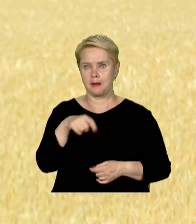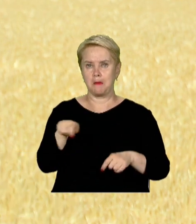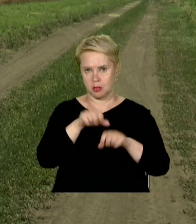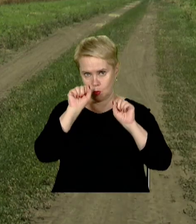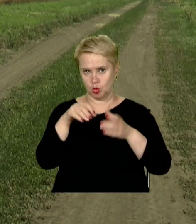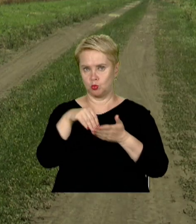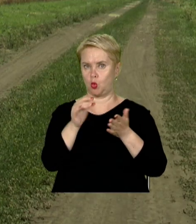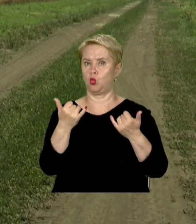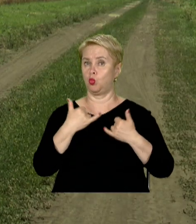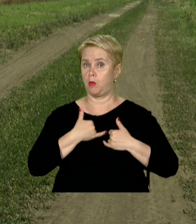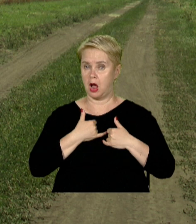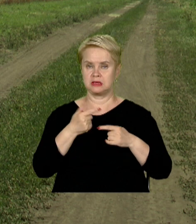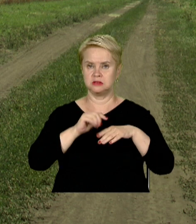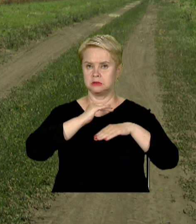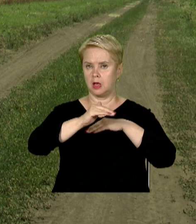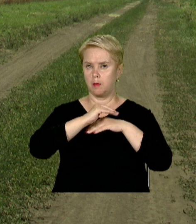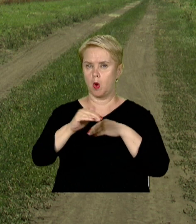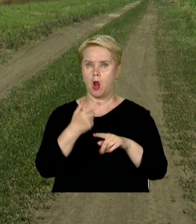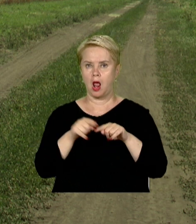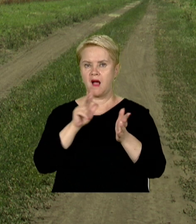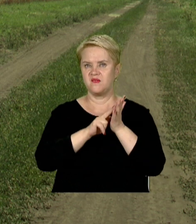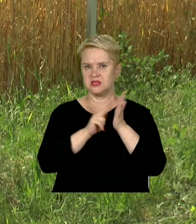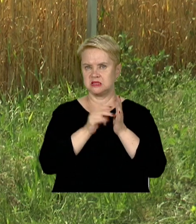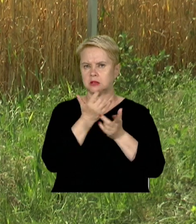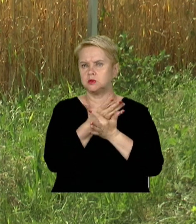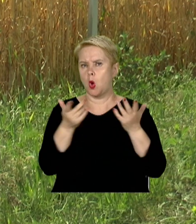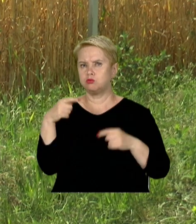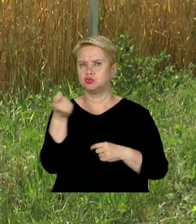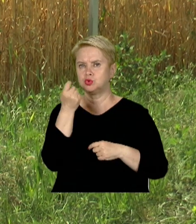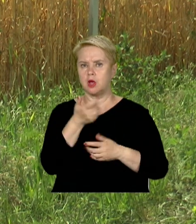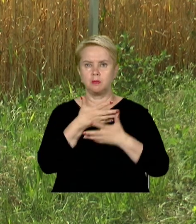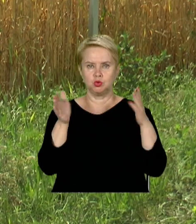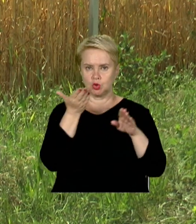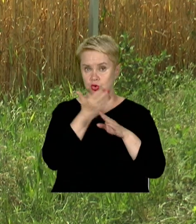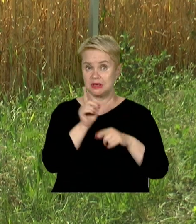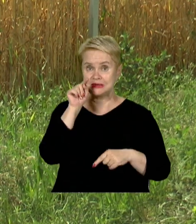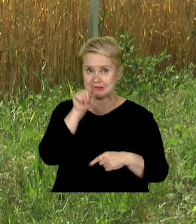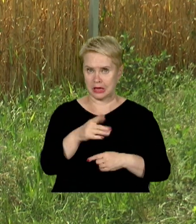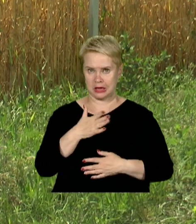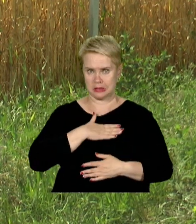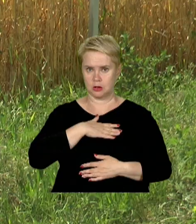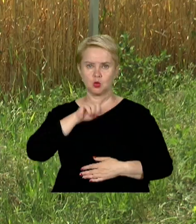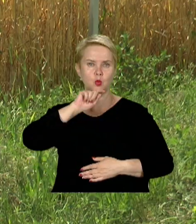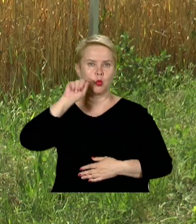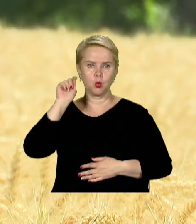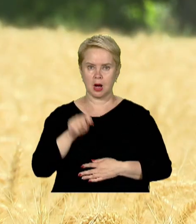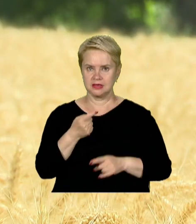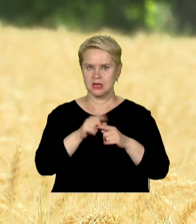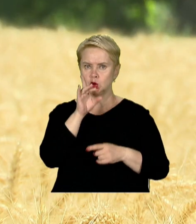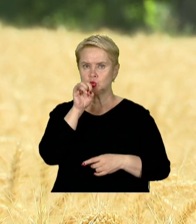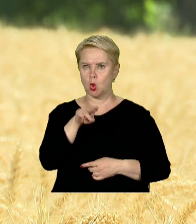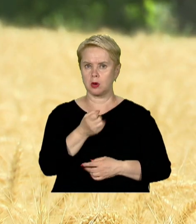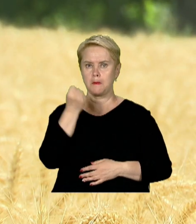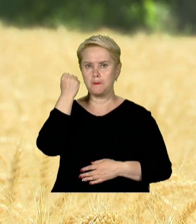може купувати. На цих полях понад 80 сортів пшениці, більша частина з яких наші, українські. Цей сорт